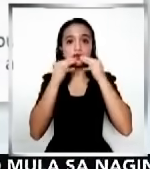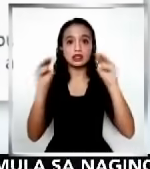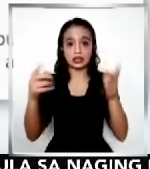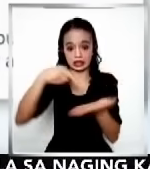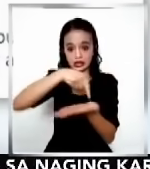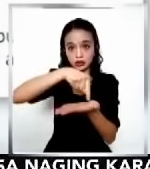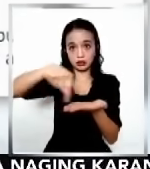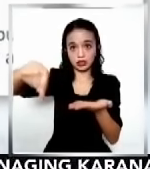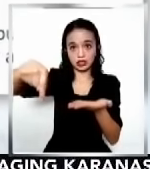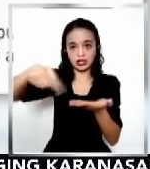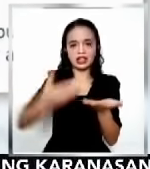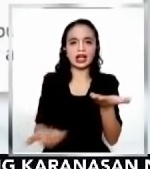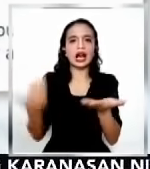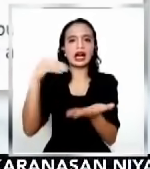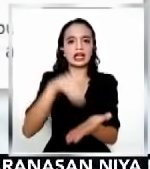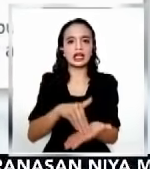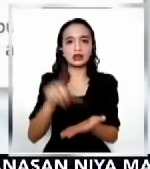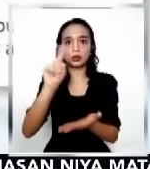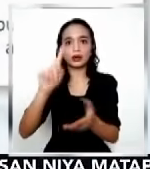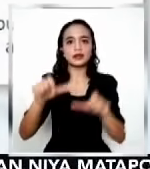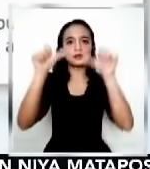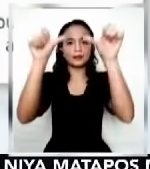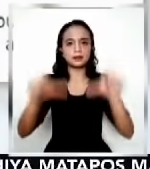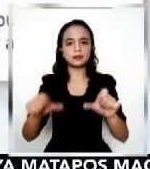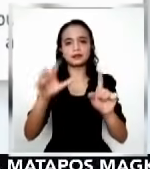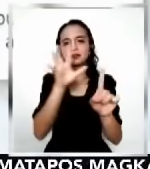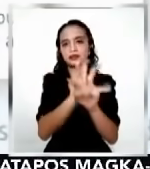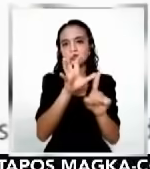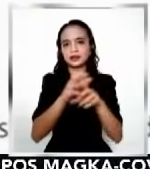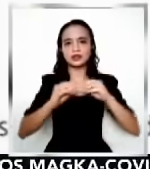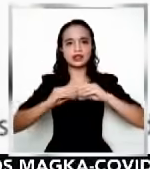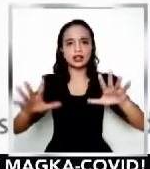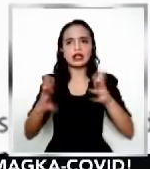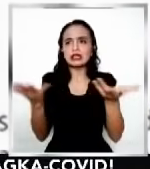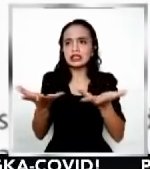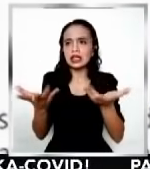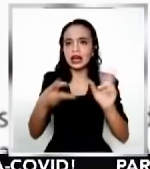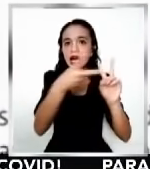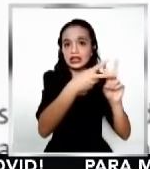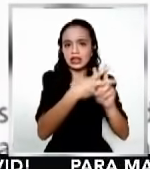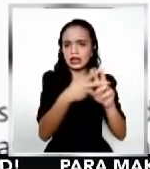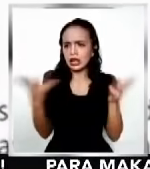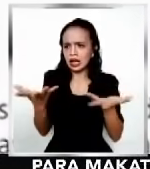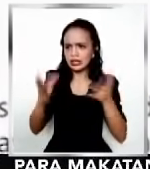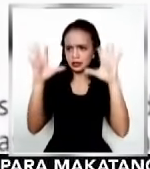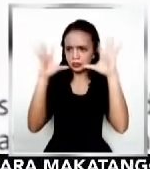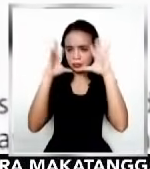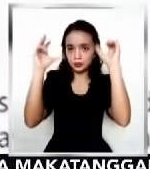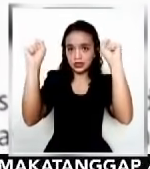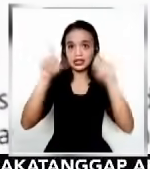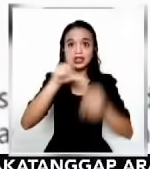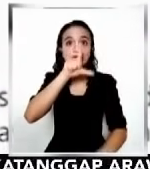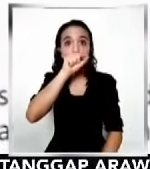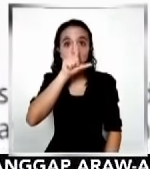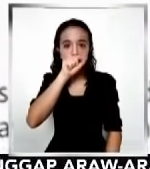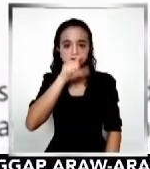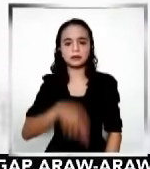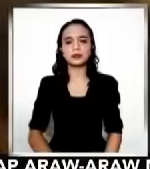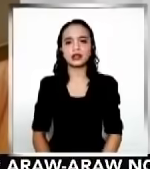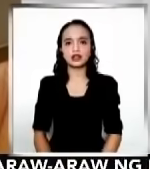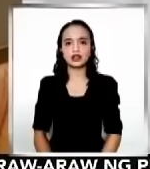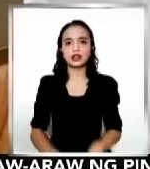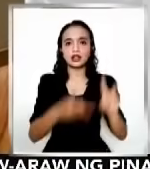nag-trend sa Twitter ang hashtag nasaan ang Pangulo kagabi. May ilang netizen ding humingi na ng hashtag proof of